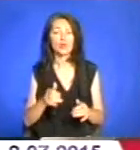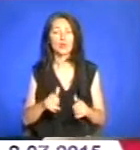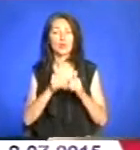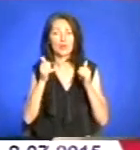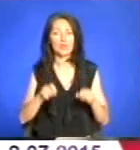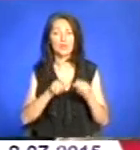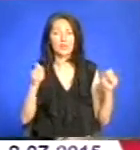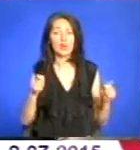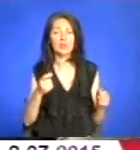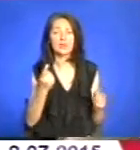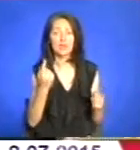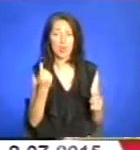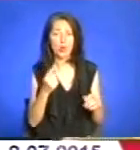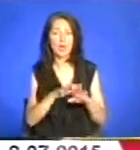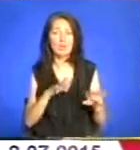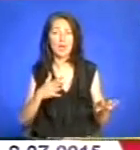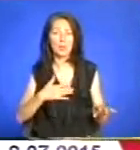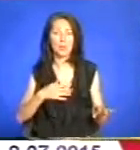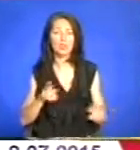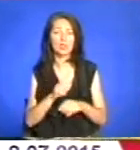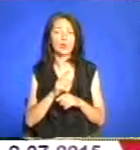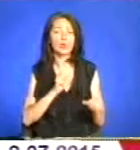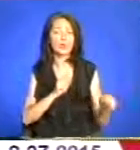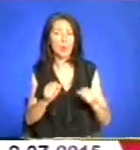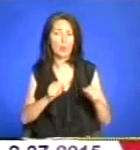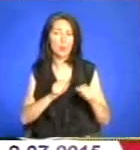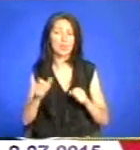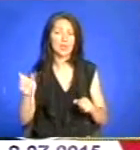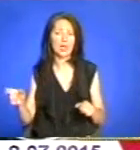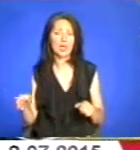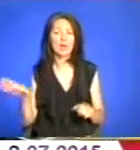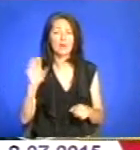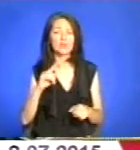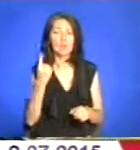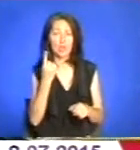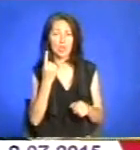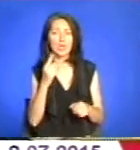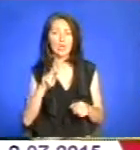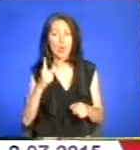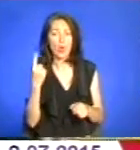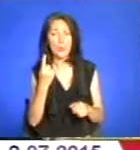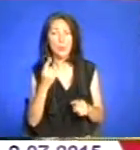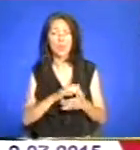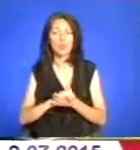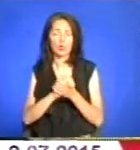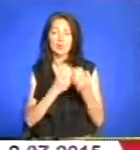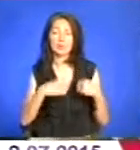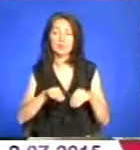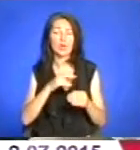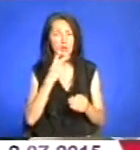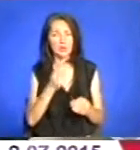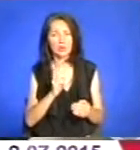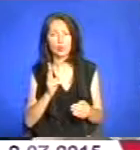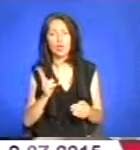зал, тому що ми, тернопільські боксери, всі як одна дружня сім'я, незважаючи на те, хто в